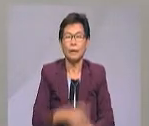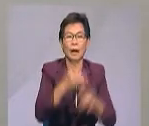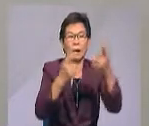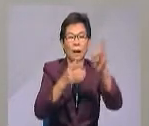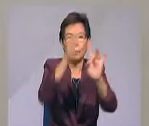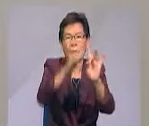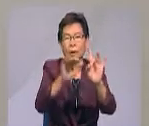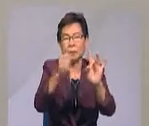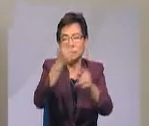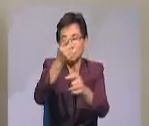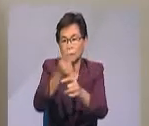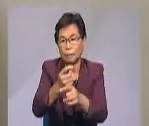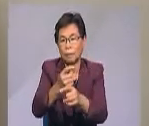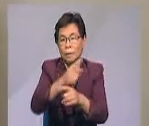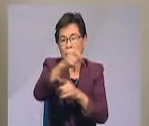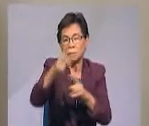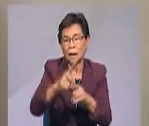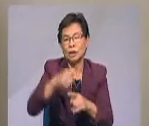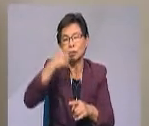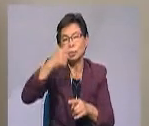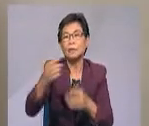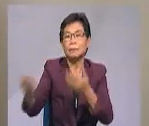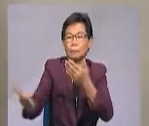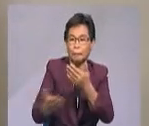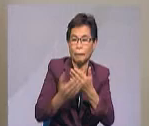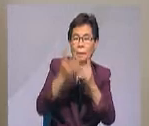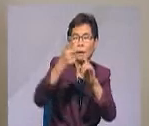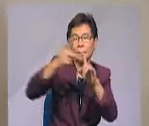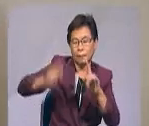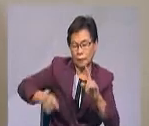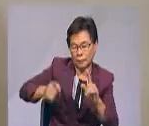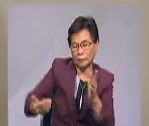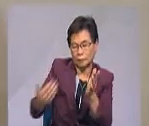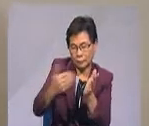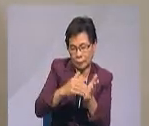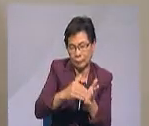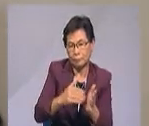Oktober ditetapkan sebagai Tarikh sebutan semula cas